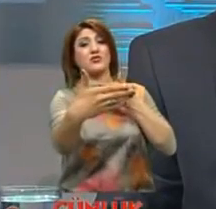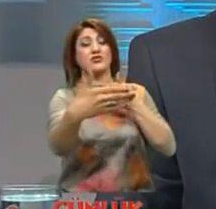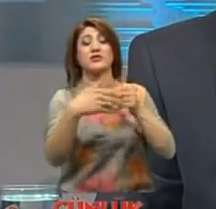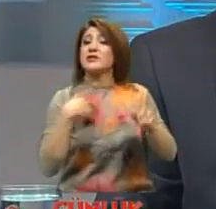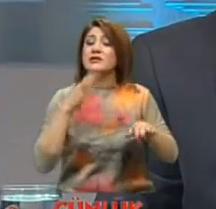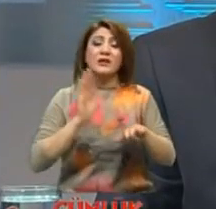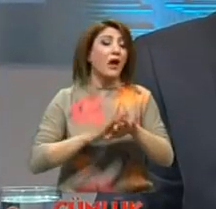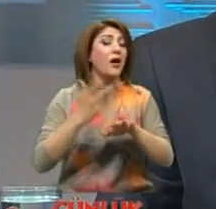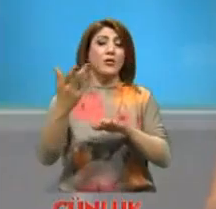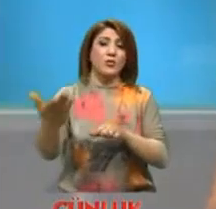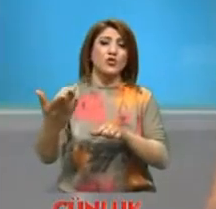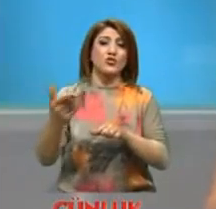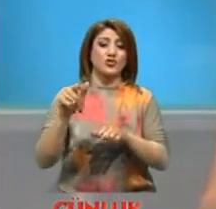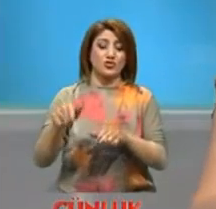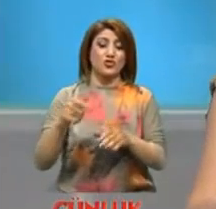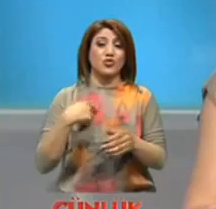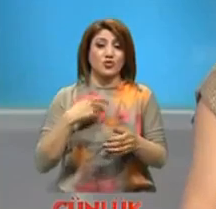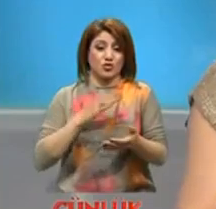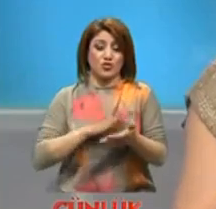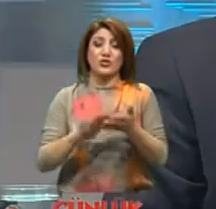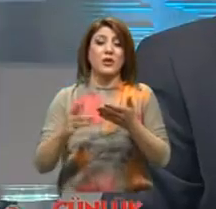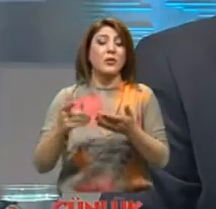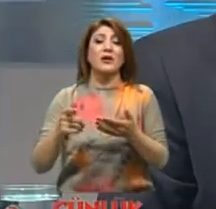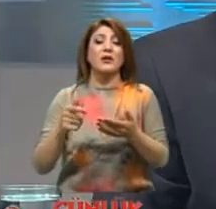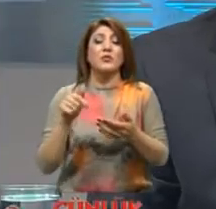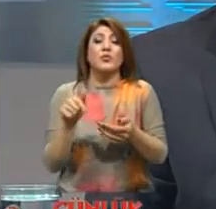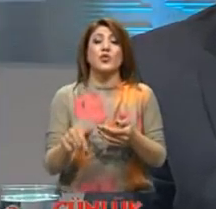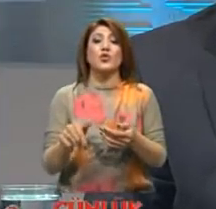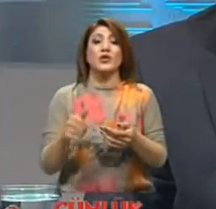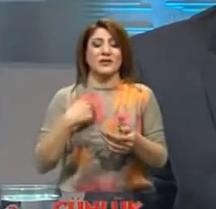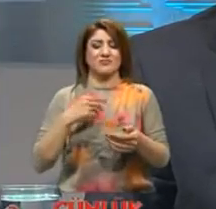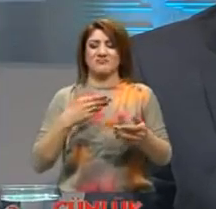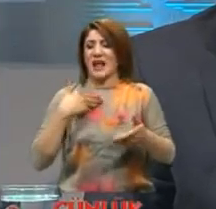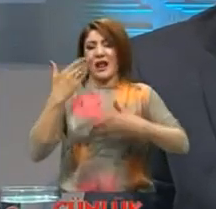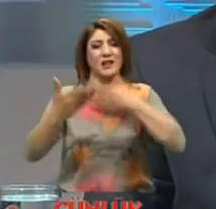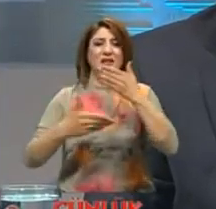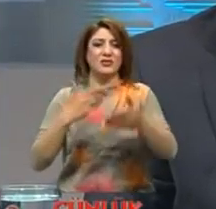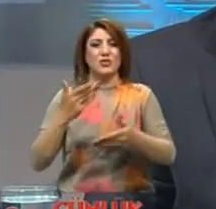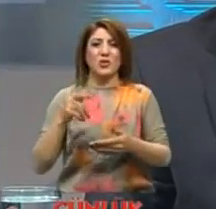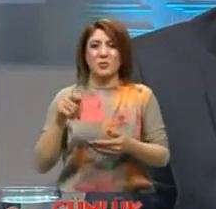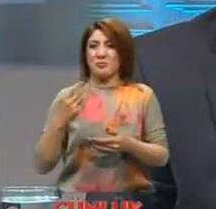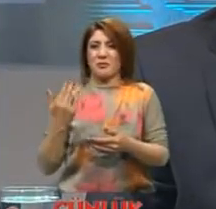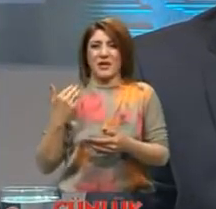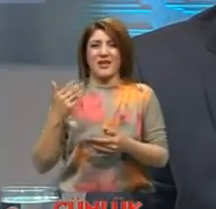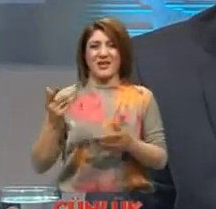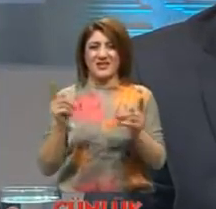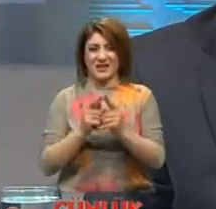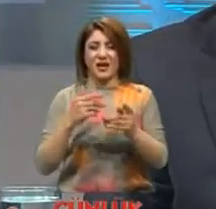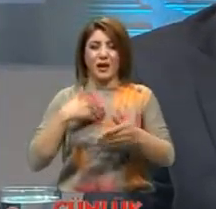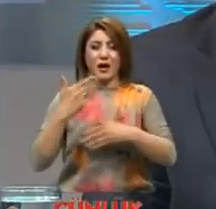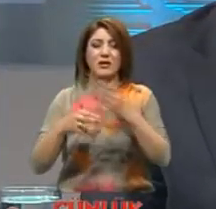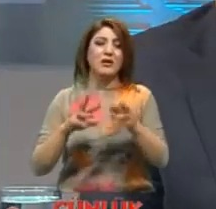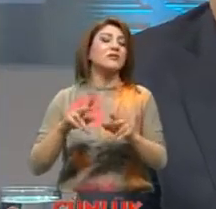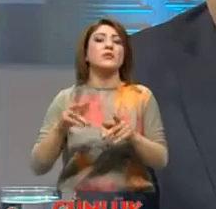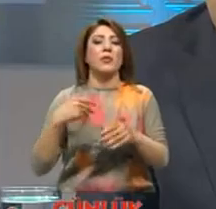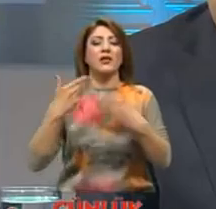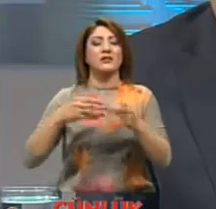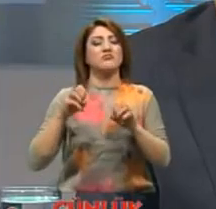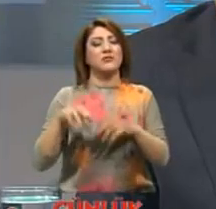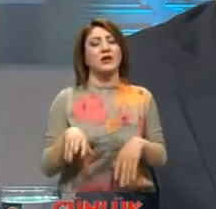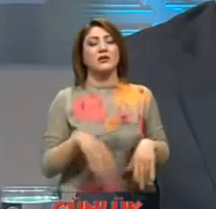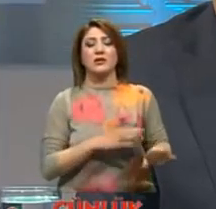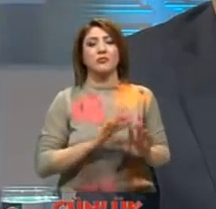Çünkü o rakamlar çok ciddi şimdi rakamlar. Şimdi şöyle, bu manueller şöyle. Yani hikayeyi okuyup geçme. Benim şu anlattığım basit hikayeyi anlatıp dinleyip geçme değil.